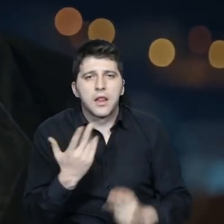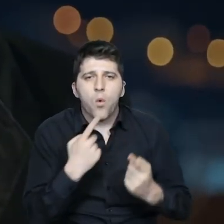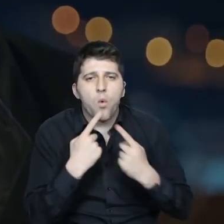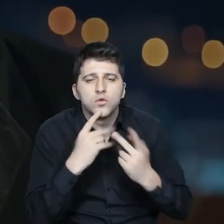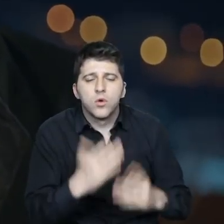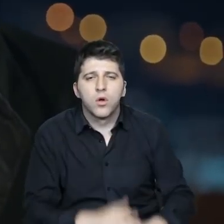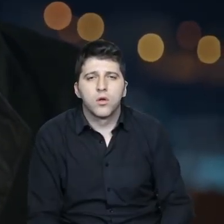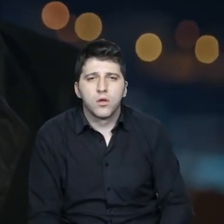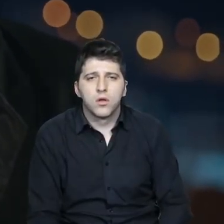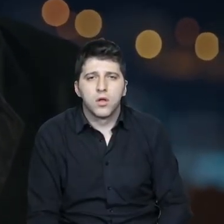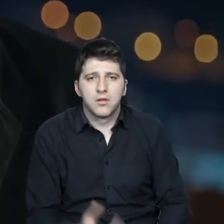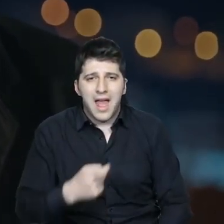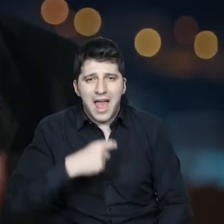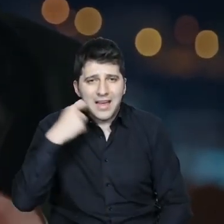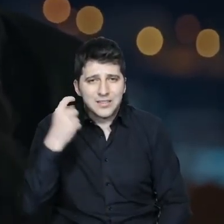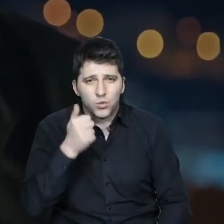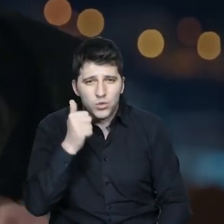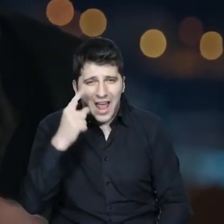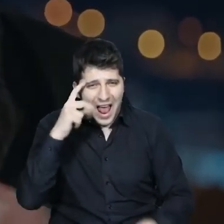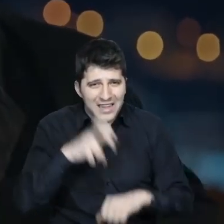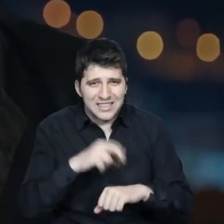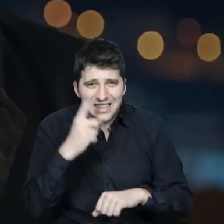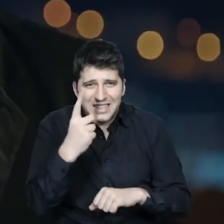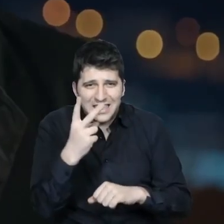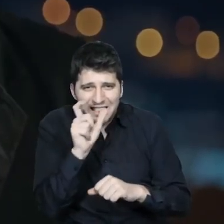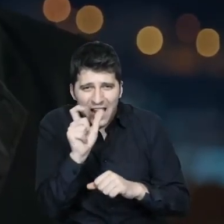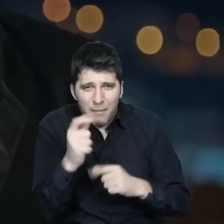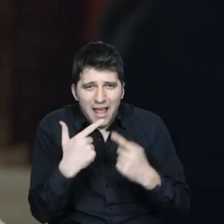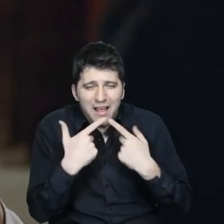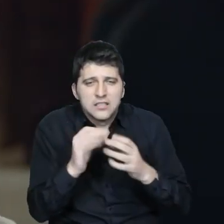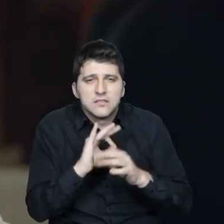lan? En azından eski günlerin hatırına insan iki tane kelam eder.